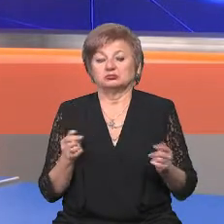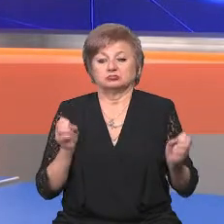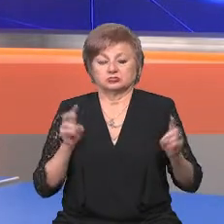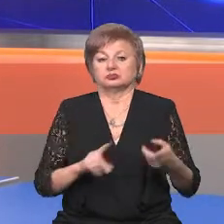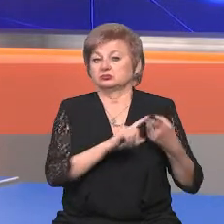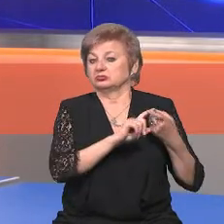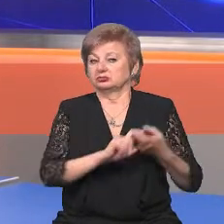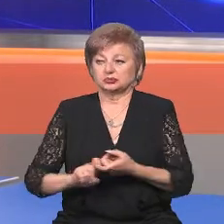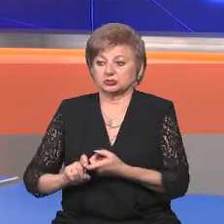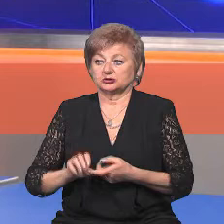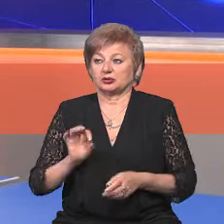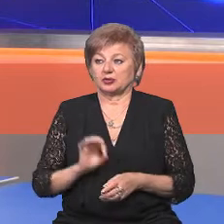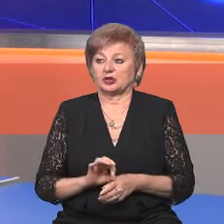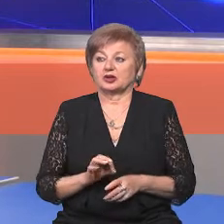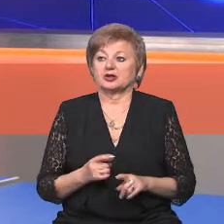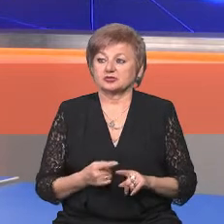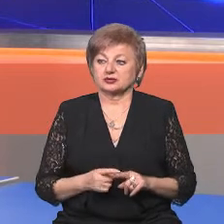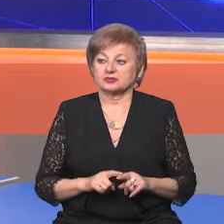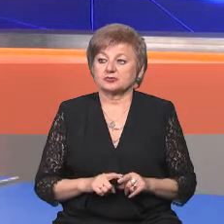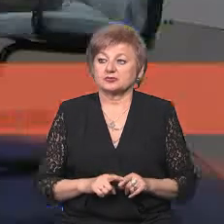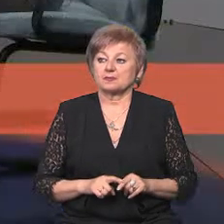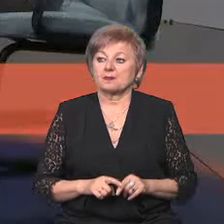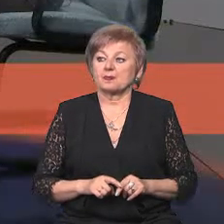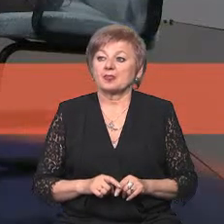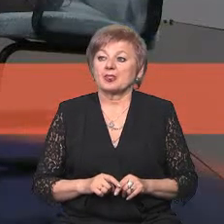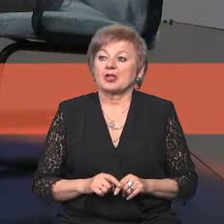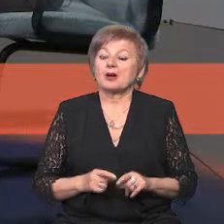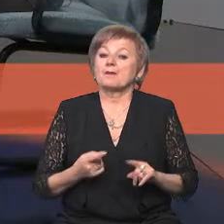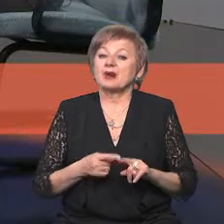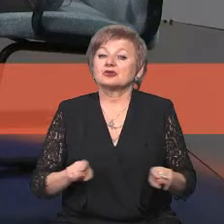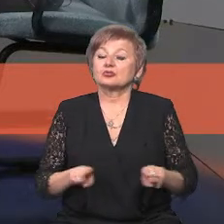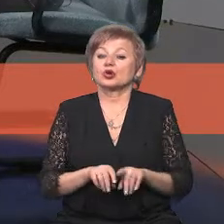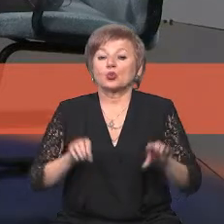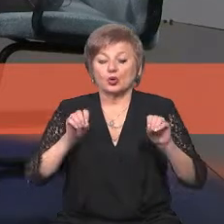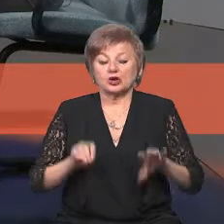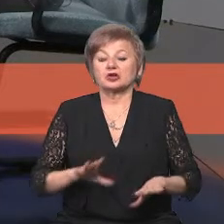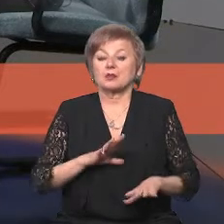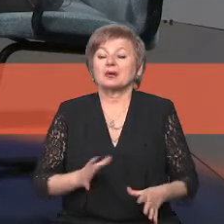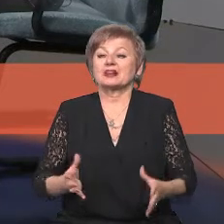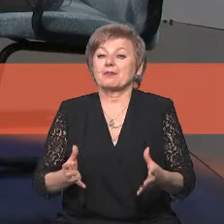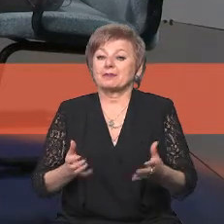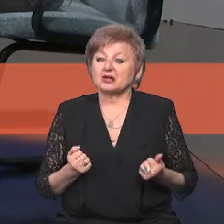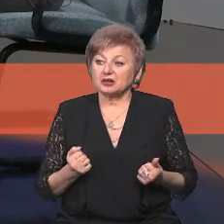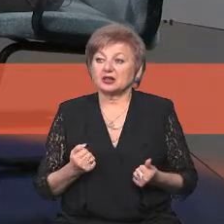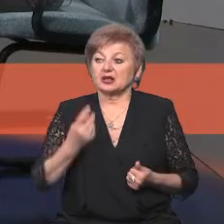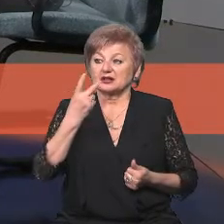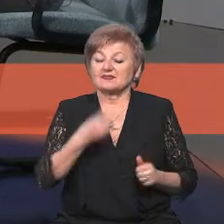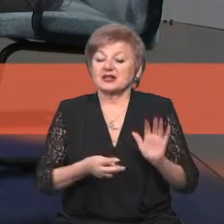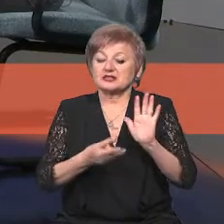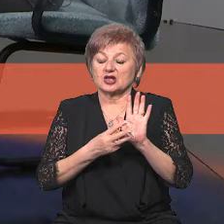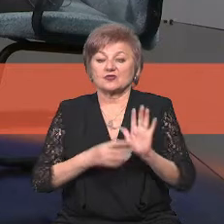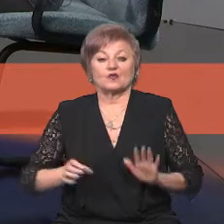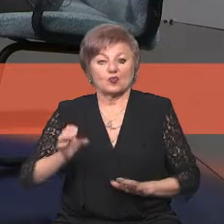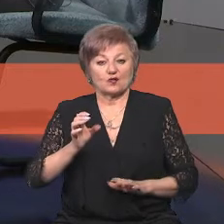спалахів саме в організованих закладах серед дітей. Тому таке рішення було прийнято, і 28